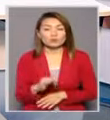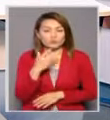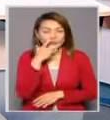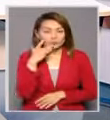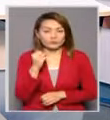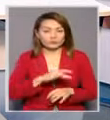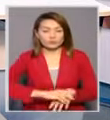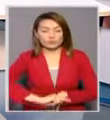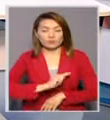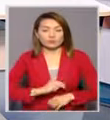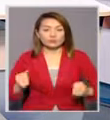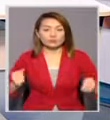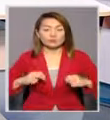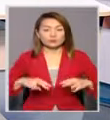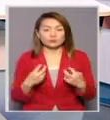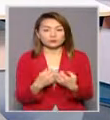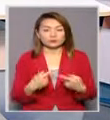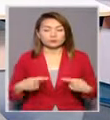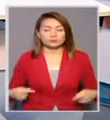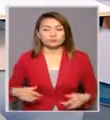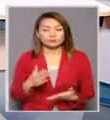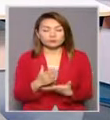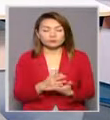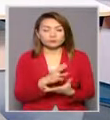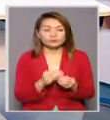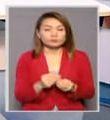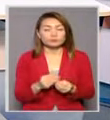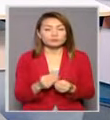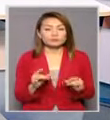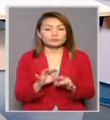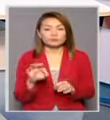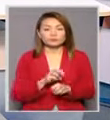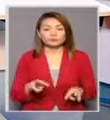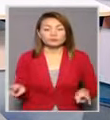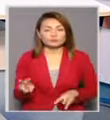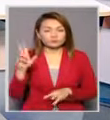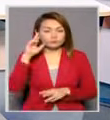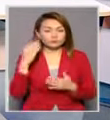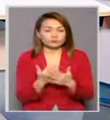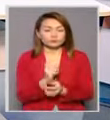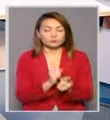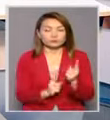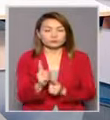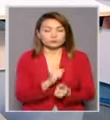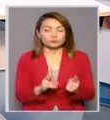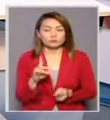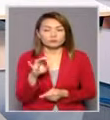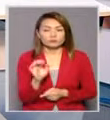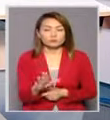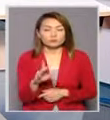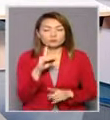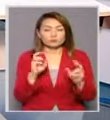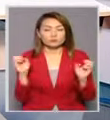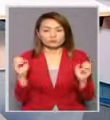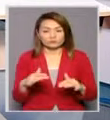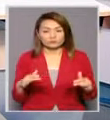подушенного финансирования спортивных секций и творческих кружков. Такие данные озвучил министр культуры и спорта Дориан Абаев в рамках